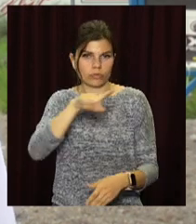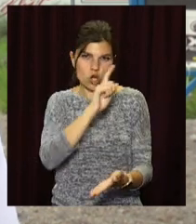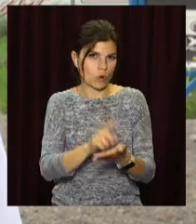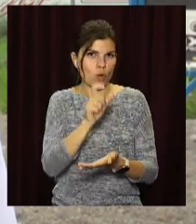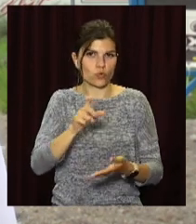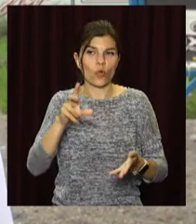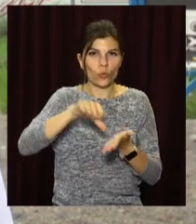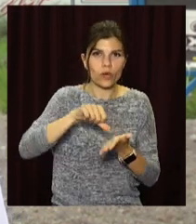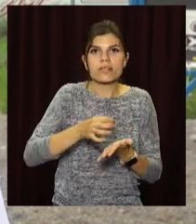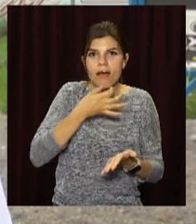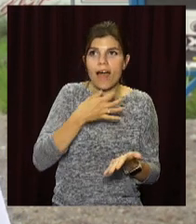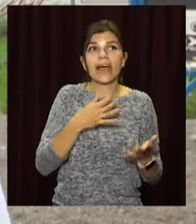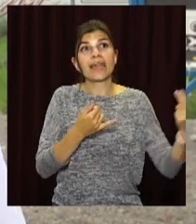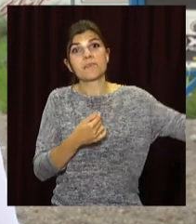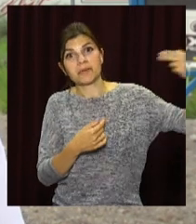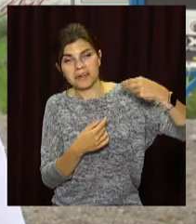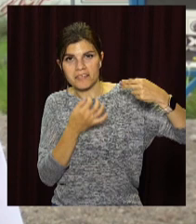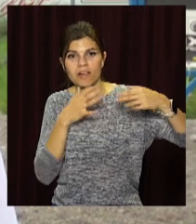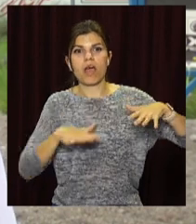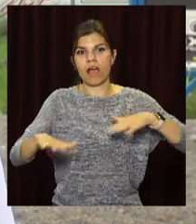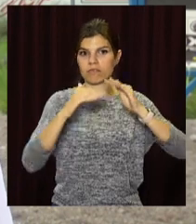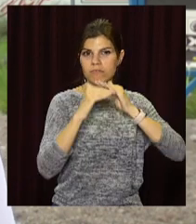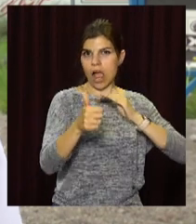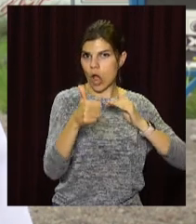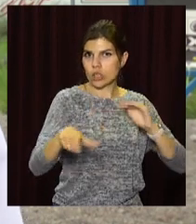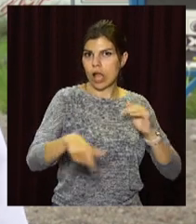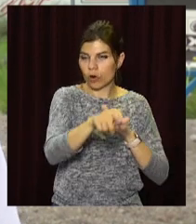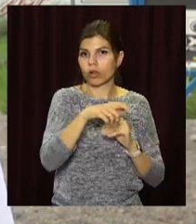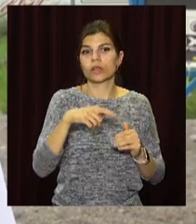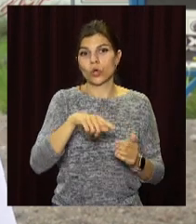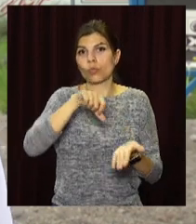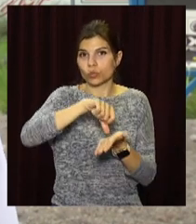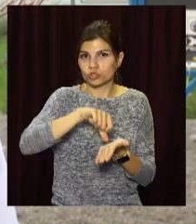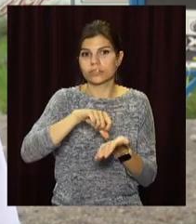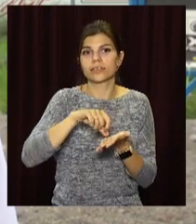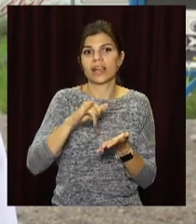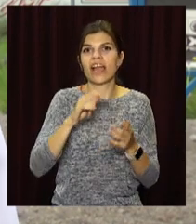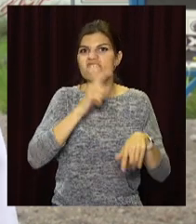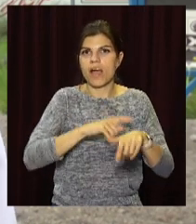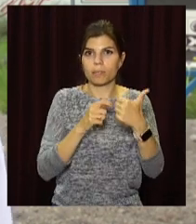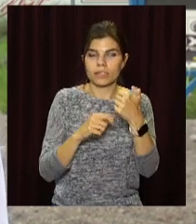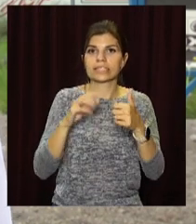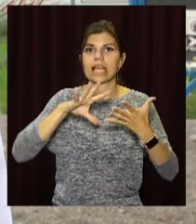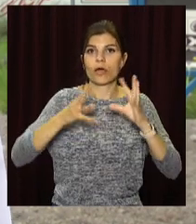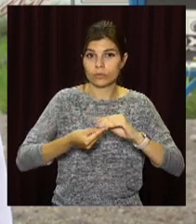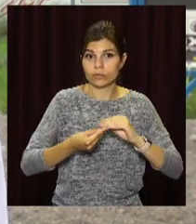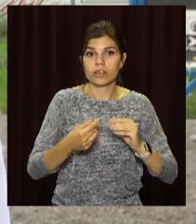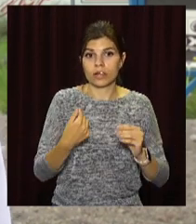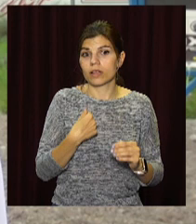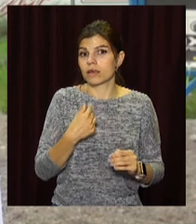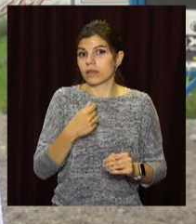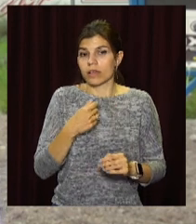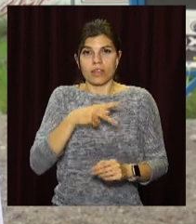понравилось в нашем городе прекрасный картодром, где сегодня они поучаствовали, засекли свое время, результаты. Прошло